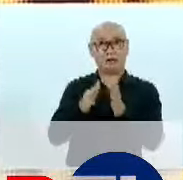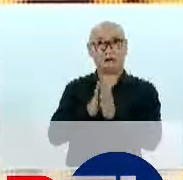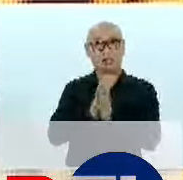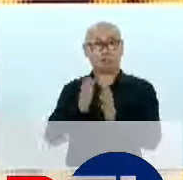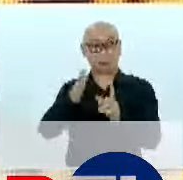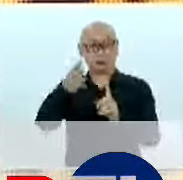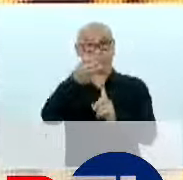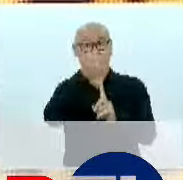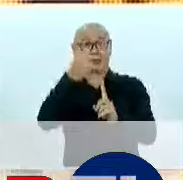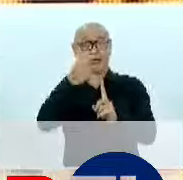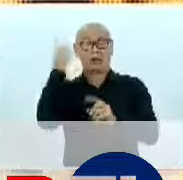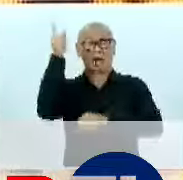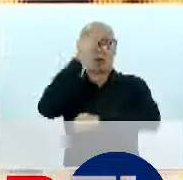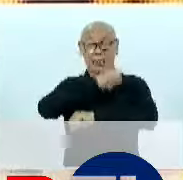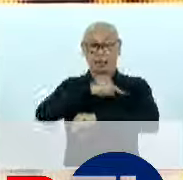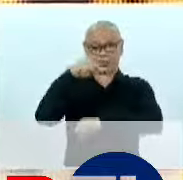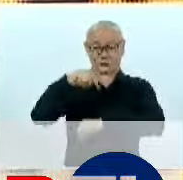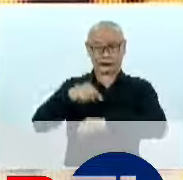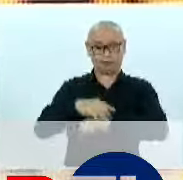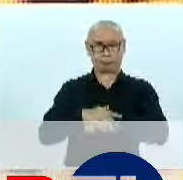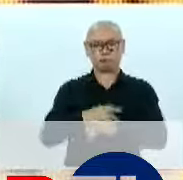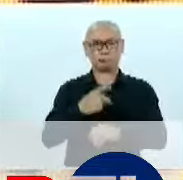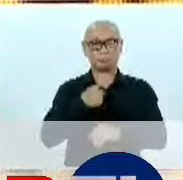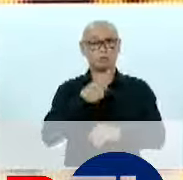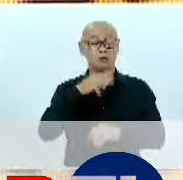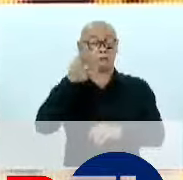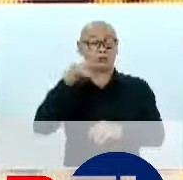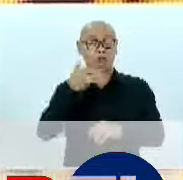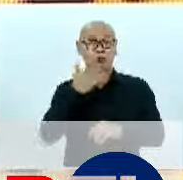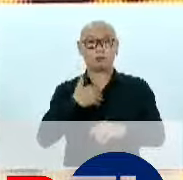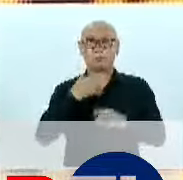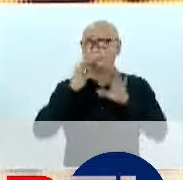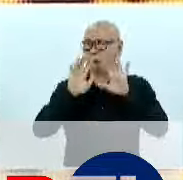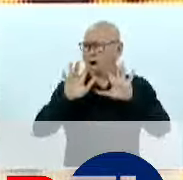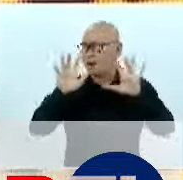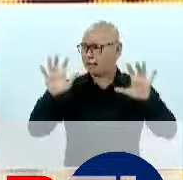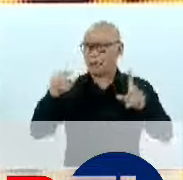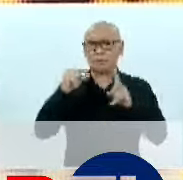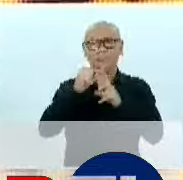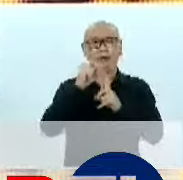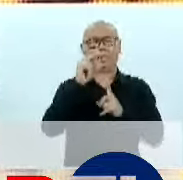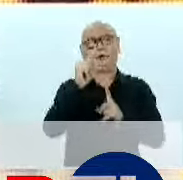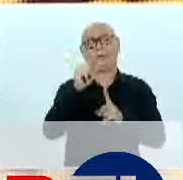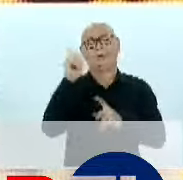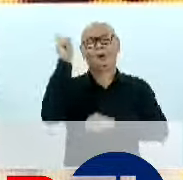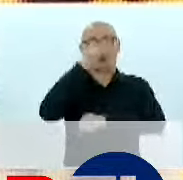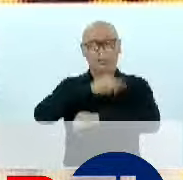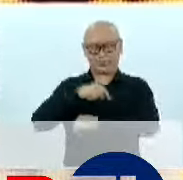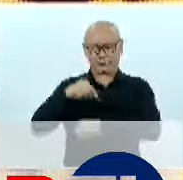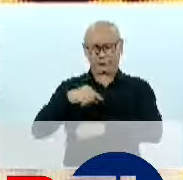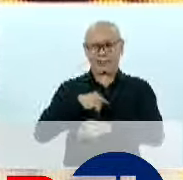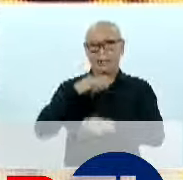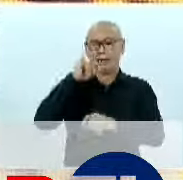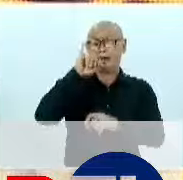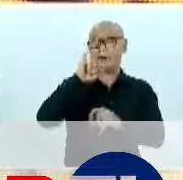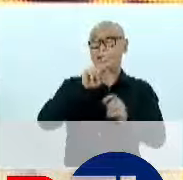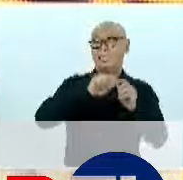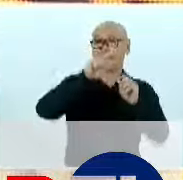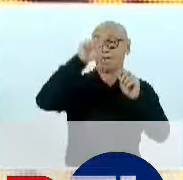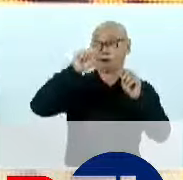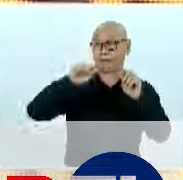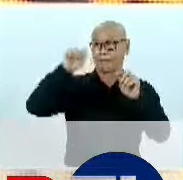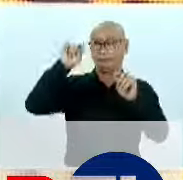pencapaiannya hari ini kita masih punya banyak PR hari ini indeks demokrasi